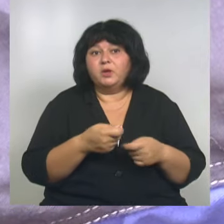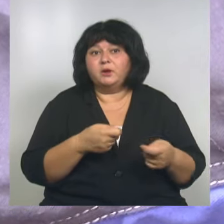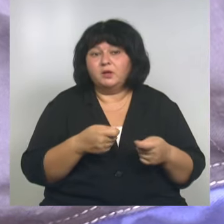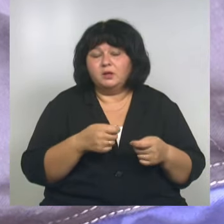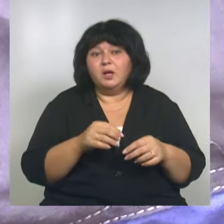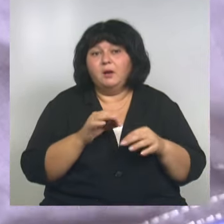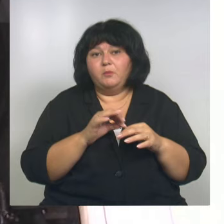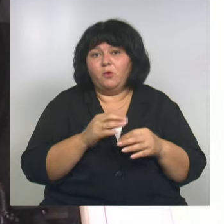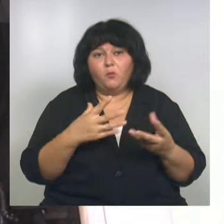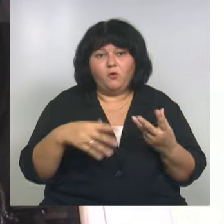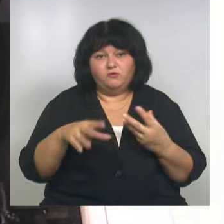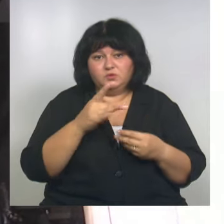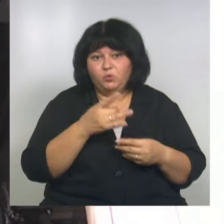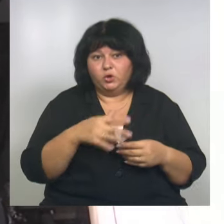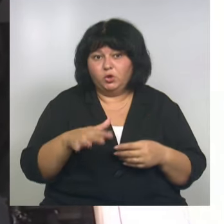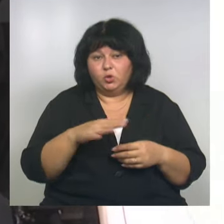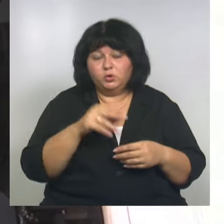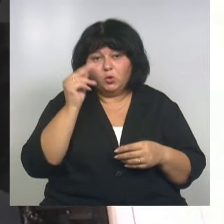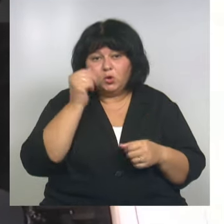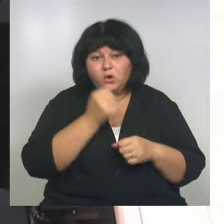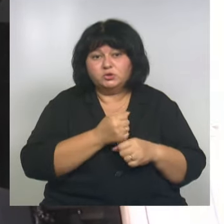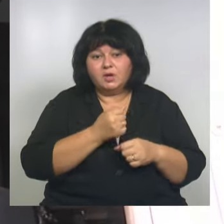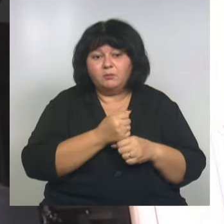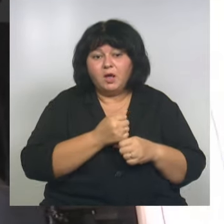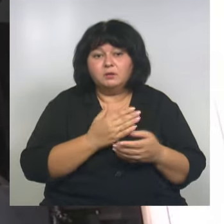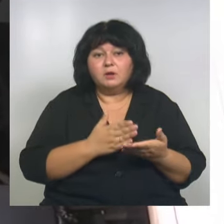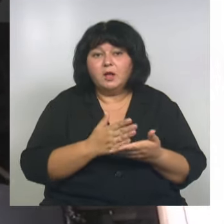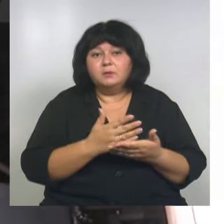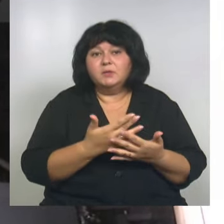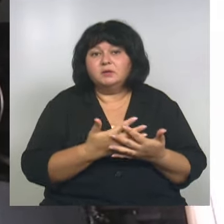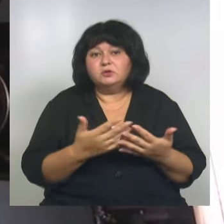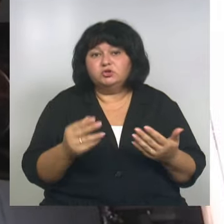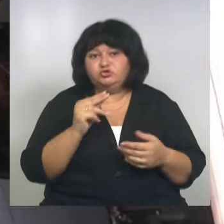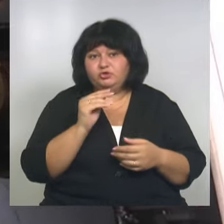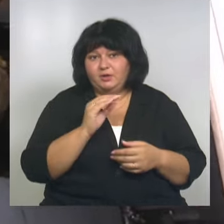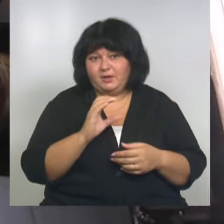всему региону. На учениях отрабатывают алгоритмы при различных чрезвычайных ситуациях.